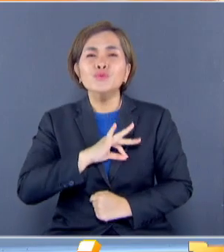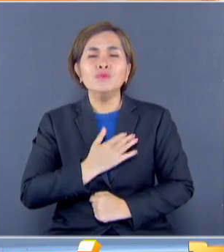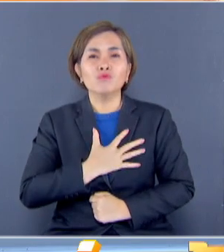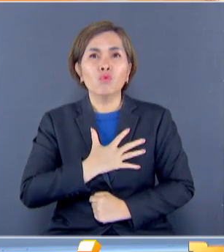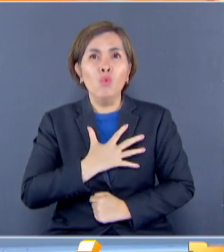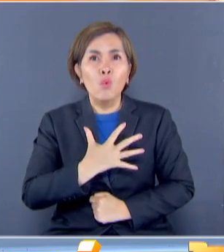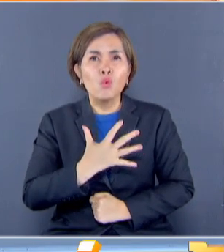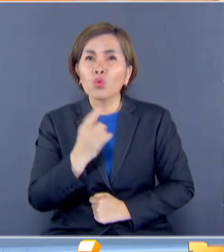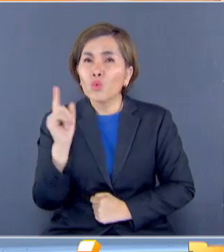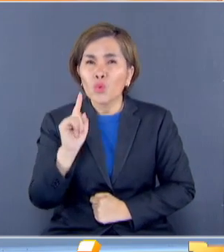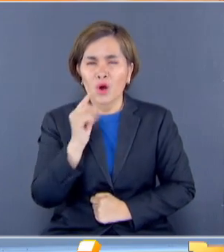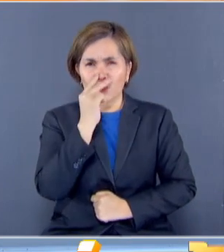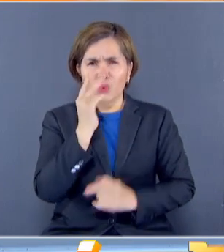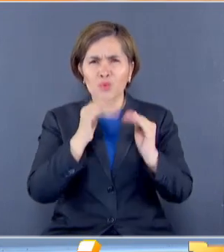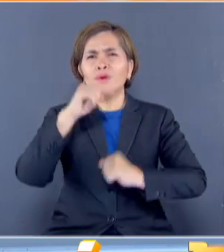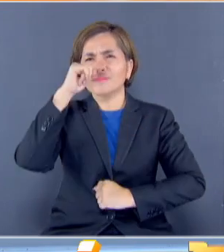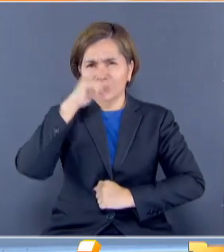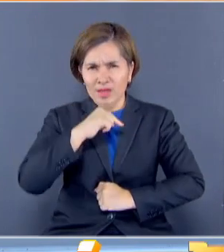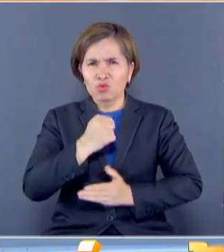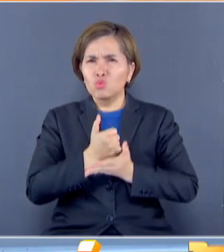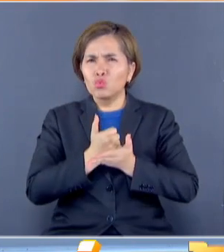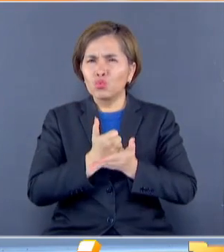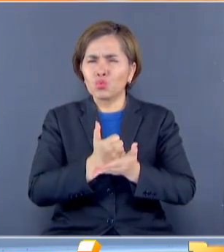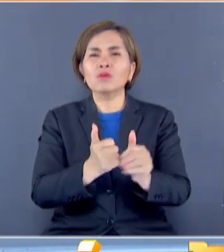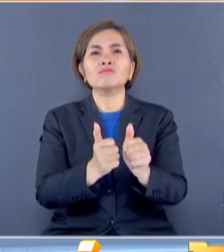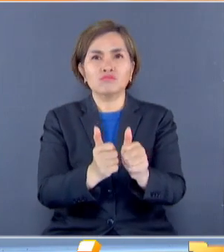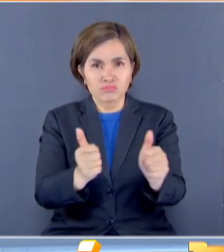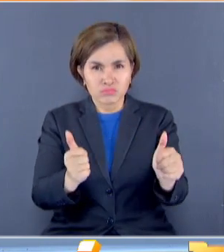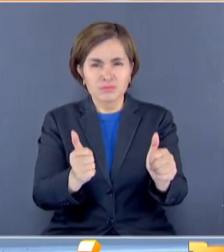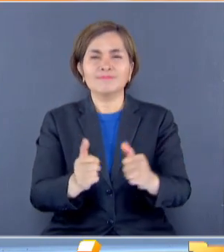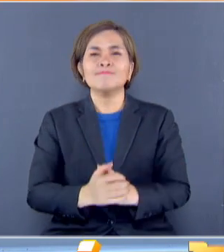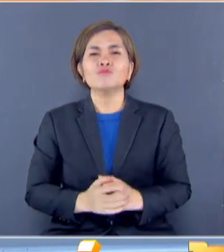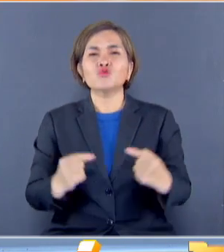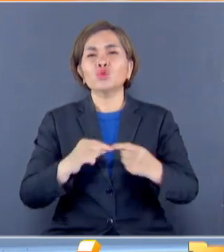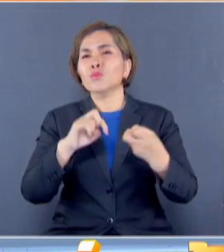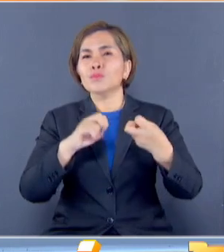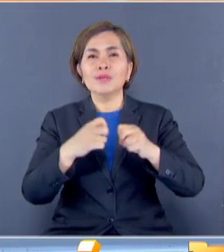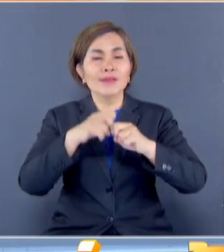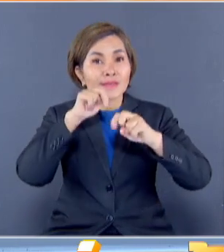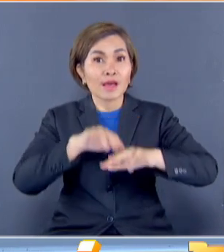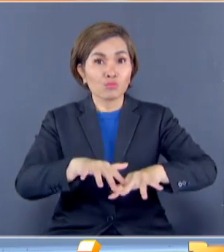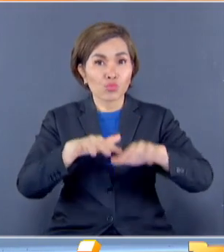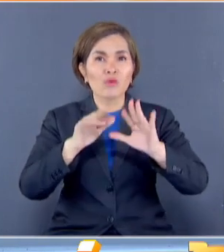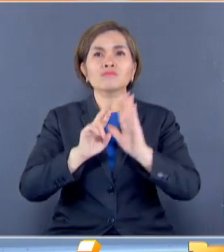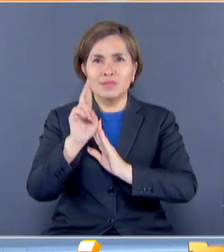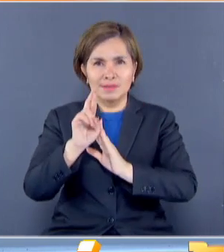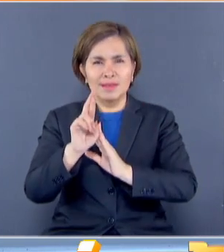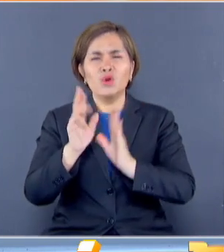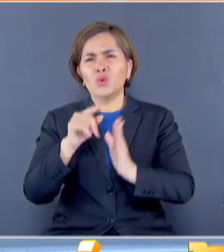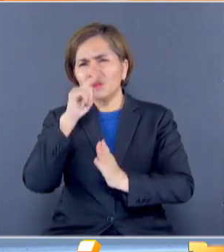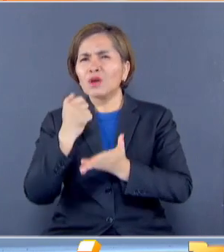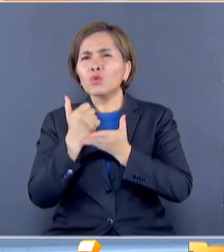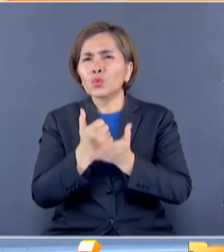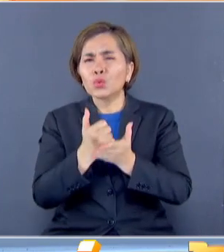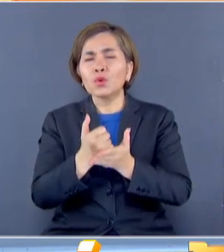ยากให้คุณผู้ชมได้ดูฮะว่าคนไทยเราไม่ทิ้งกันฮะในสถานการณ์น้ำท่วมและในสถานการณ์ที่เกิดขึ้นที่จังหวัดเชียงรายผมจะเริ่ม